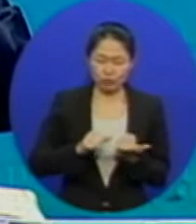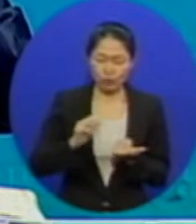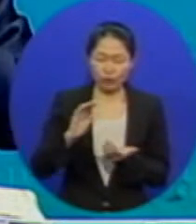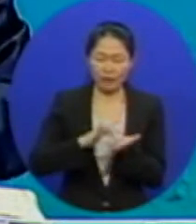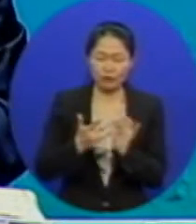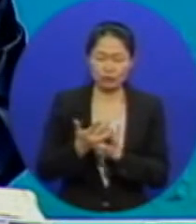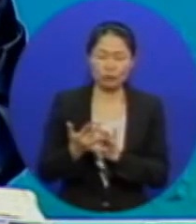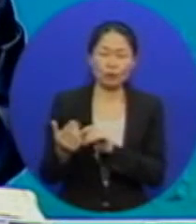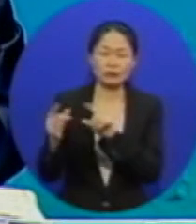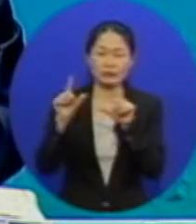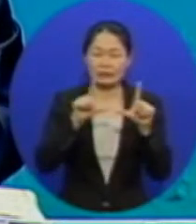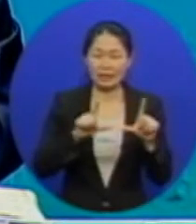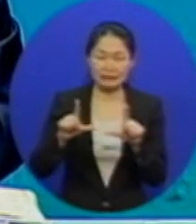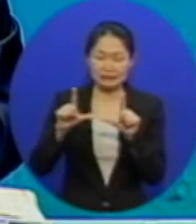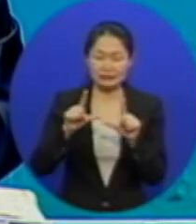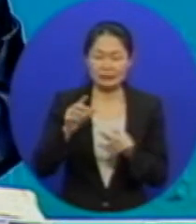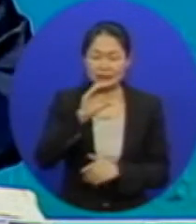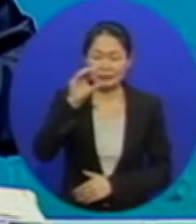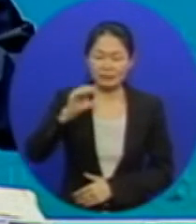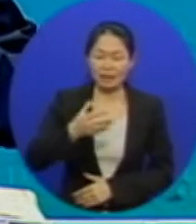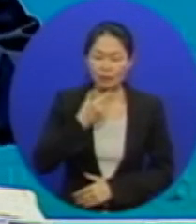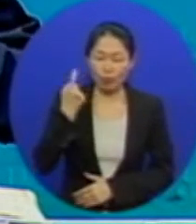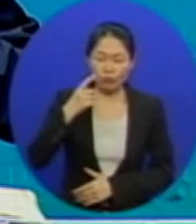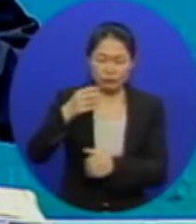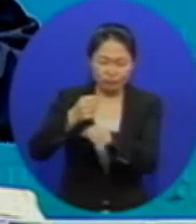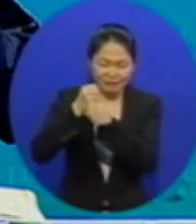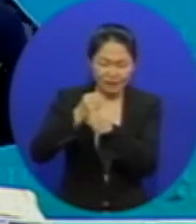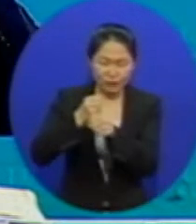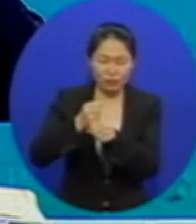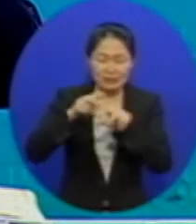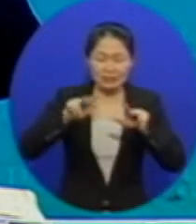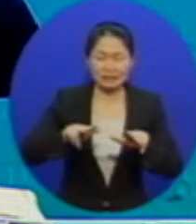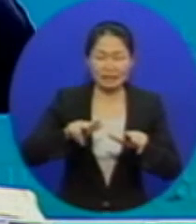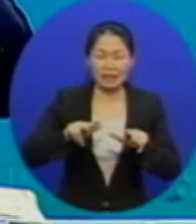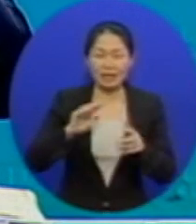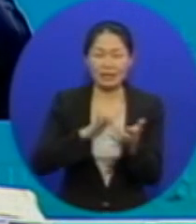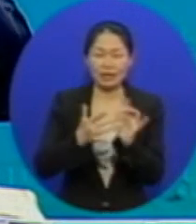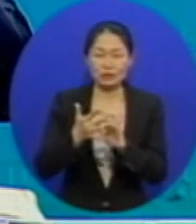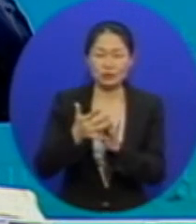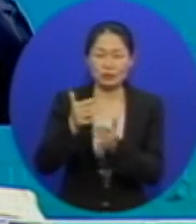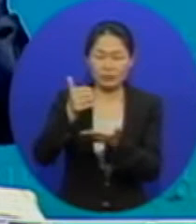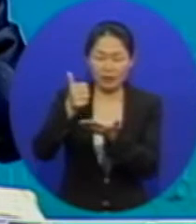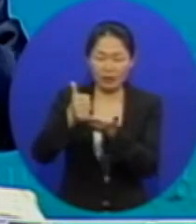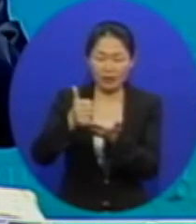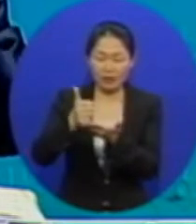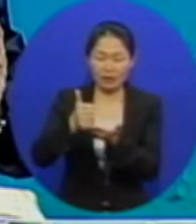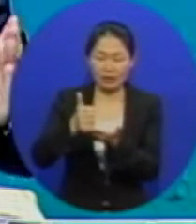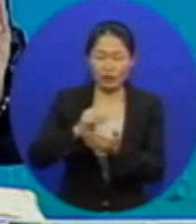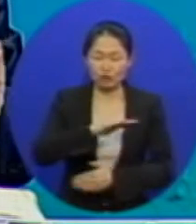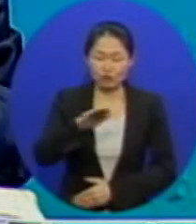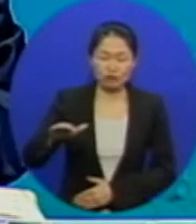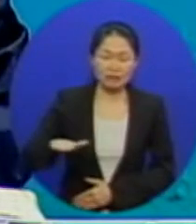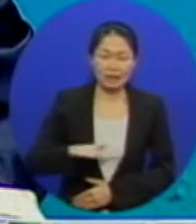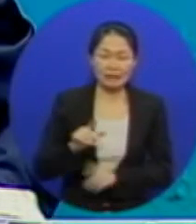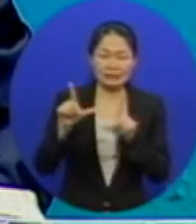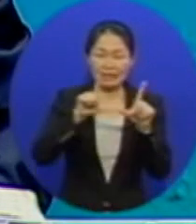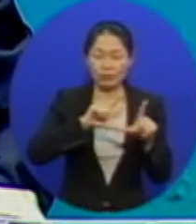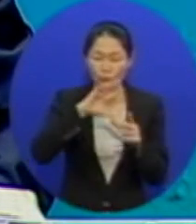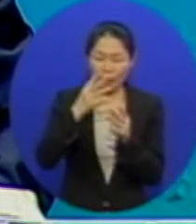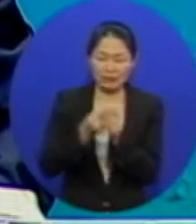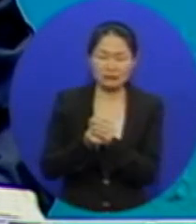십자가 복음을 붙잡고 이제는 예수님께 우리 삶을 완전히 드리는 그런 결단에 시간들을